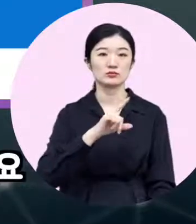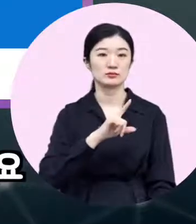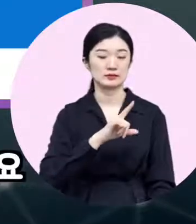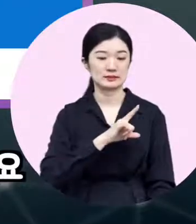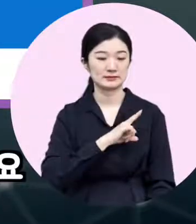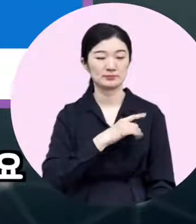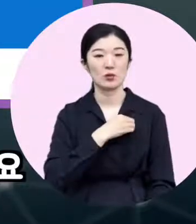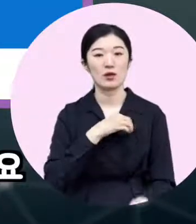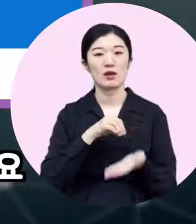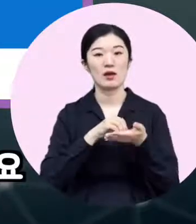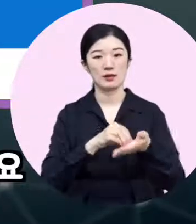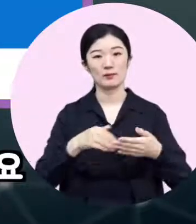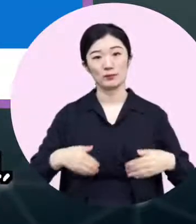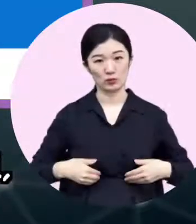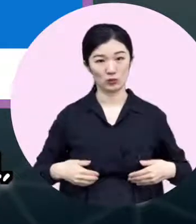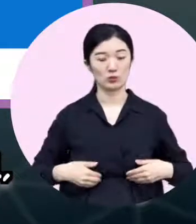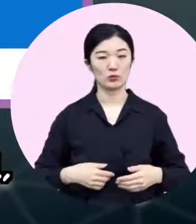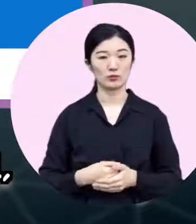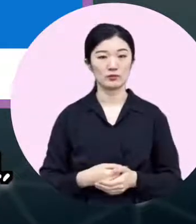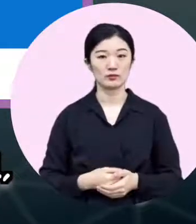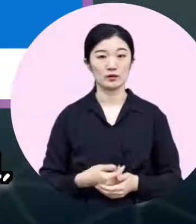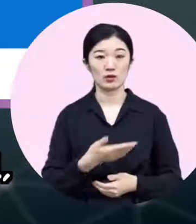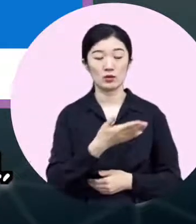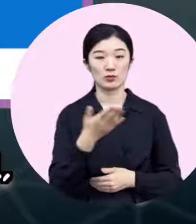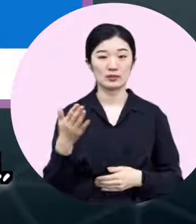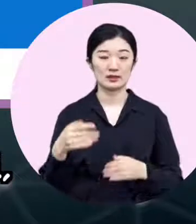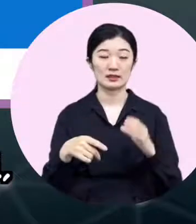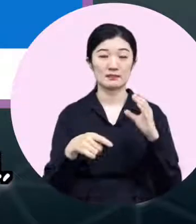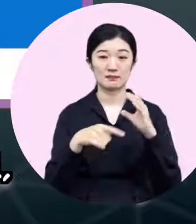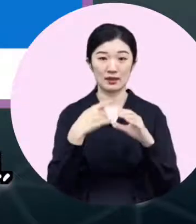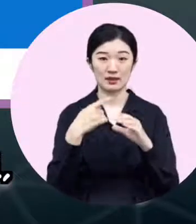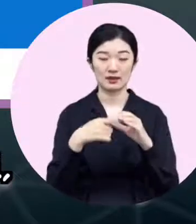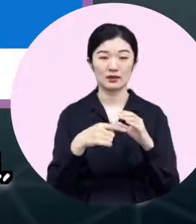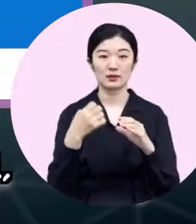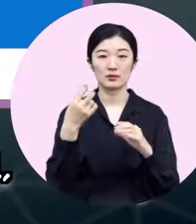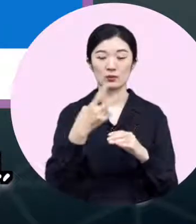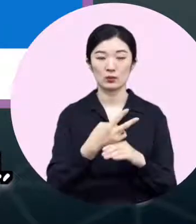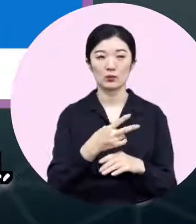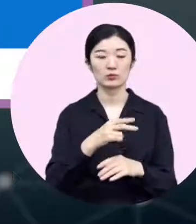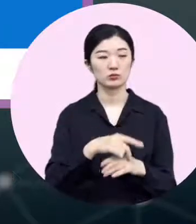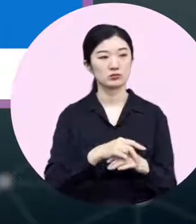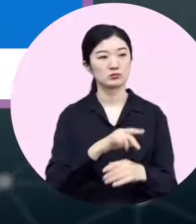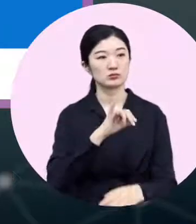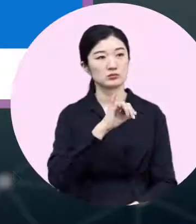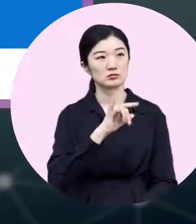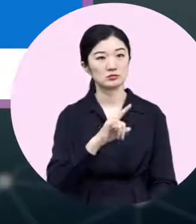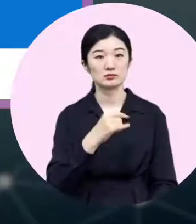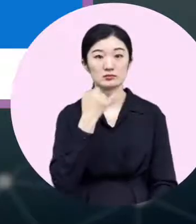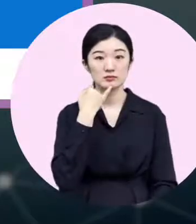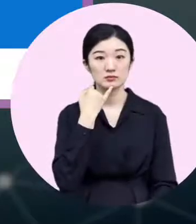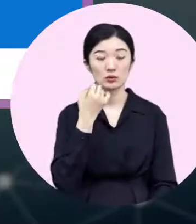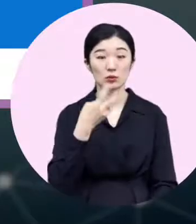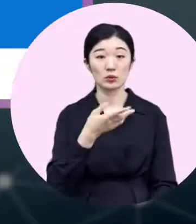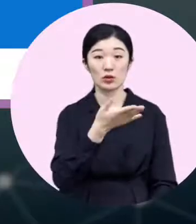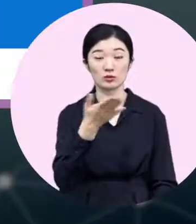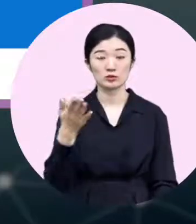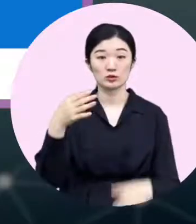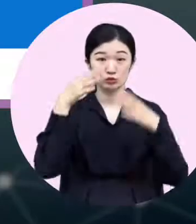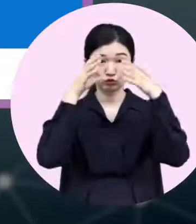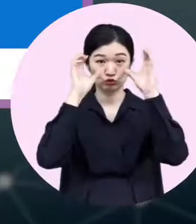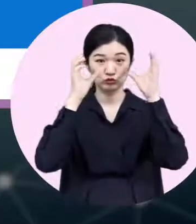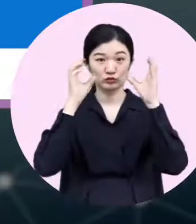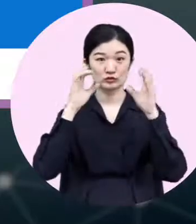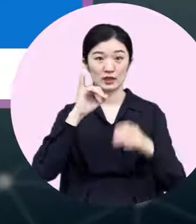회원가입을 먼저 진행을 해주셔야 돼요. 이메일과 암호로 회원가입을 하실 수도 있고 구글 계정 있으시잖아요. 네,